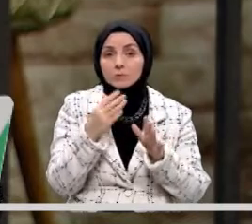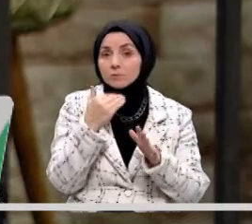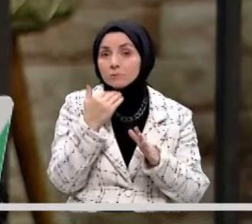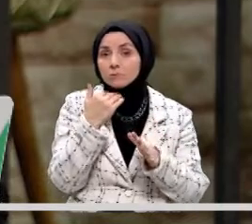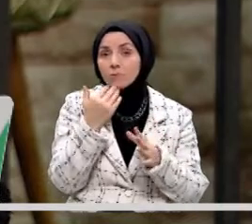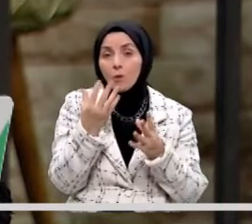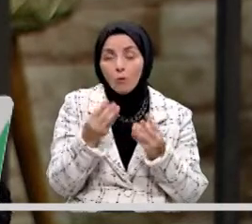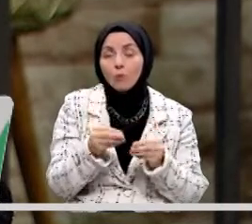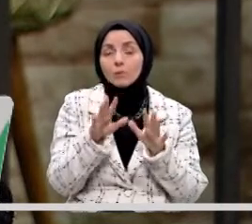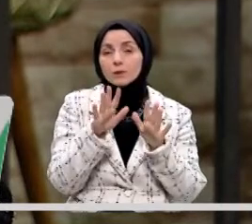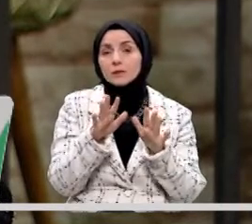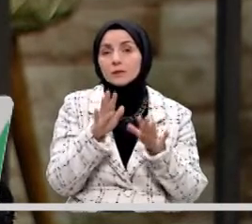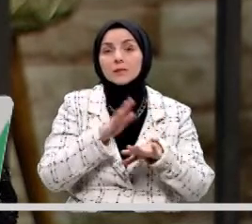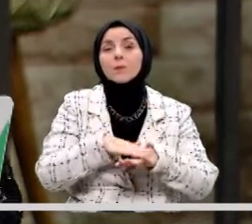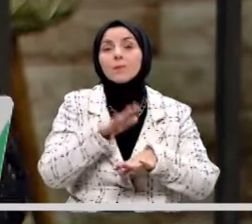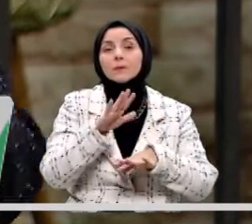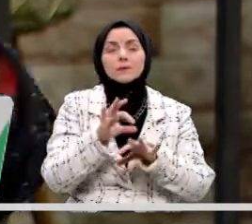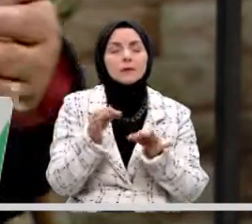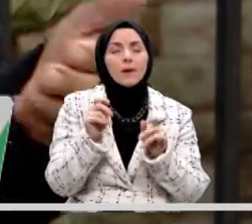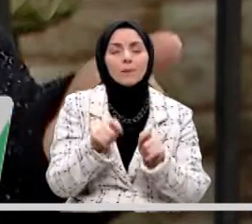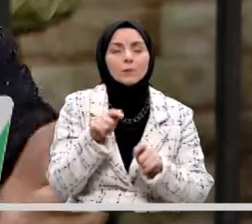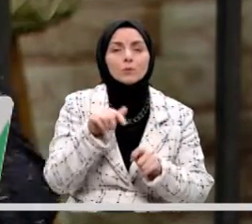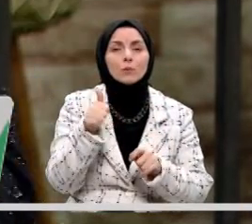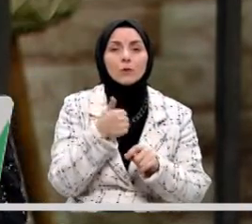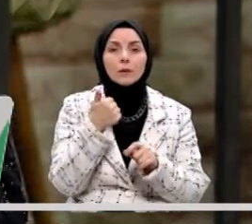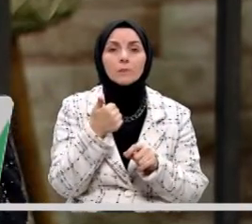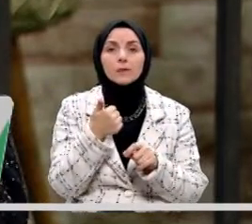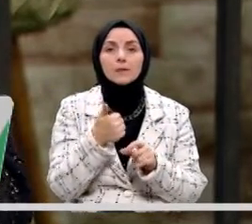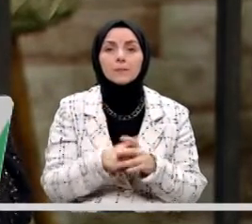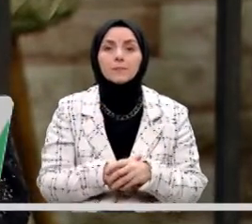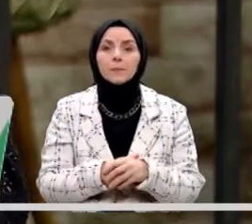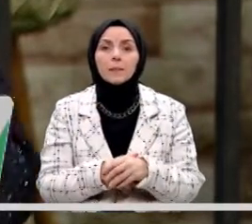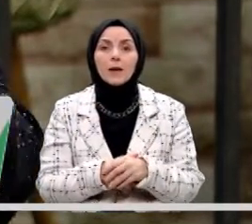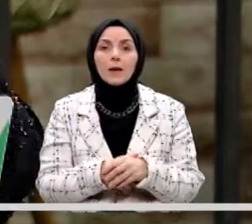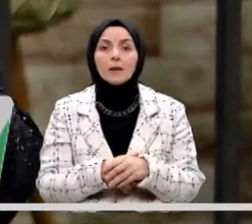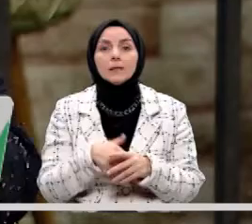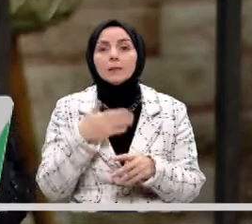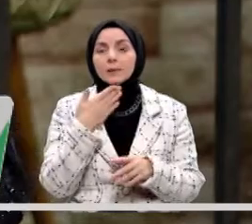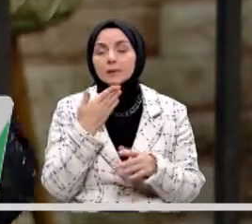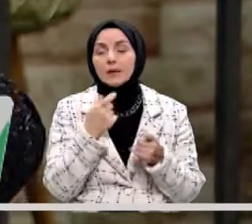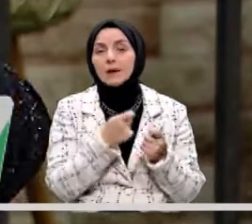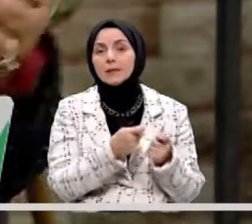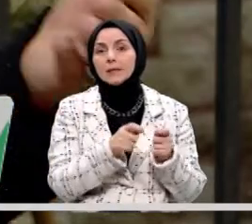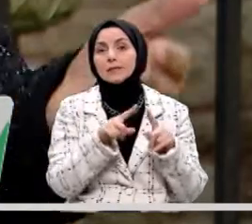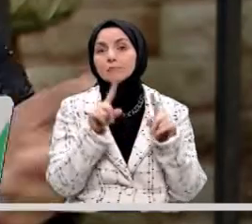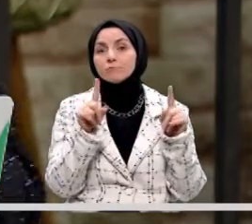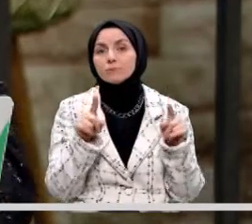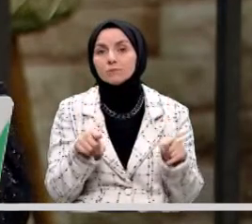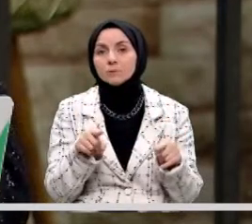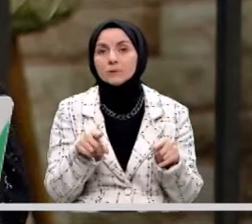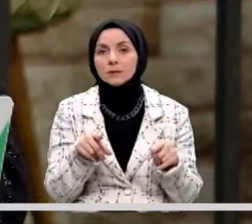ya da okul öncesi eğitim kurumlarında diğer çocukların öğrendikleri ve uygulamaya koydukları